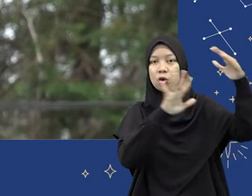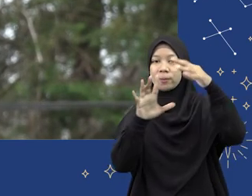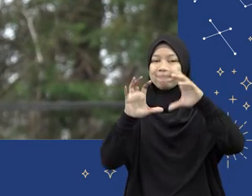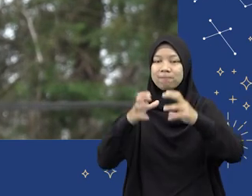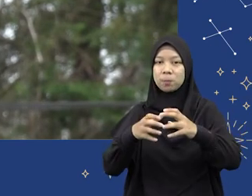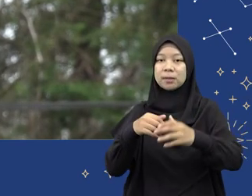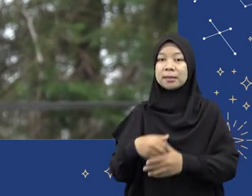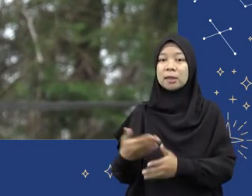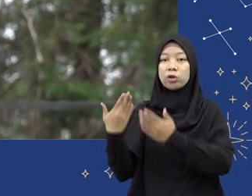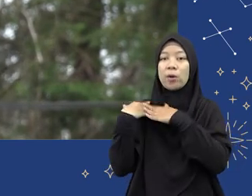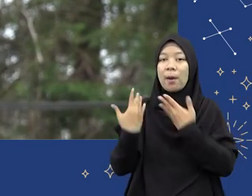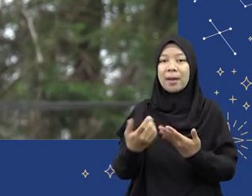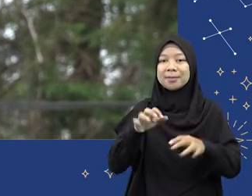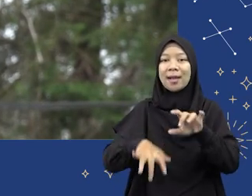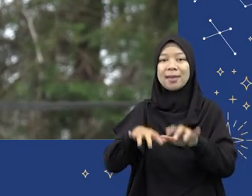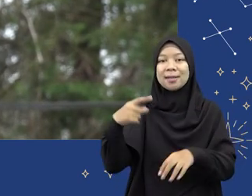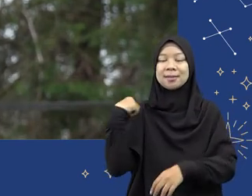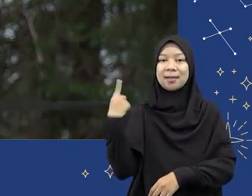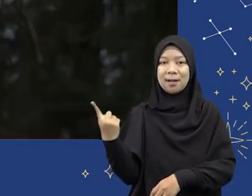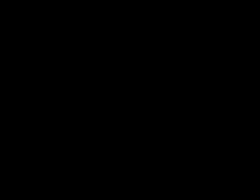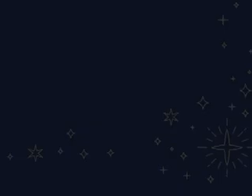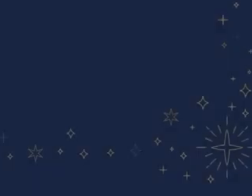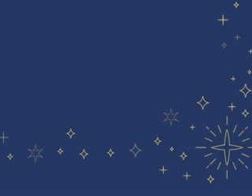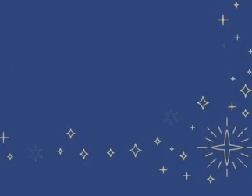sekretaris jenderal kami persilahkan